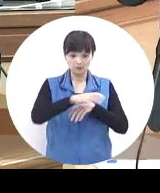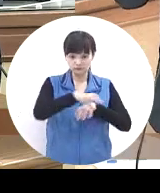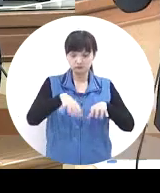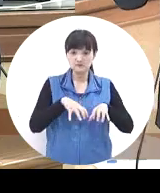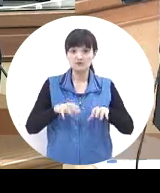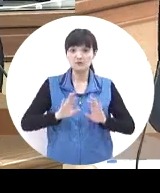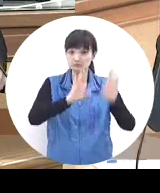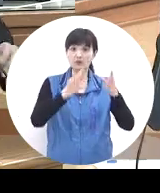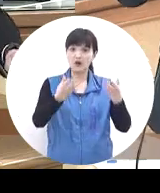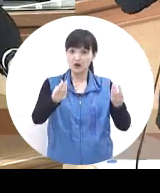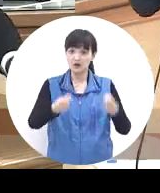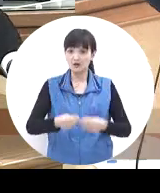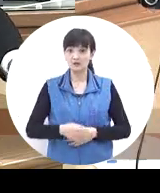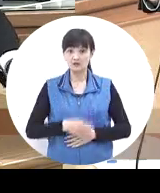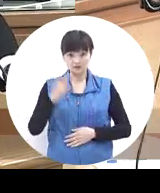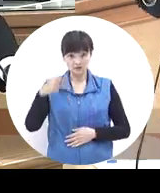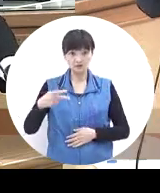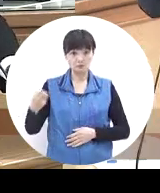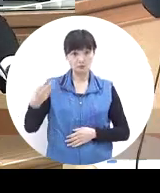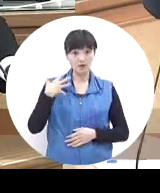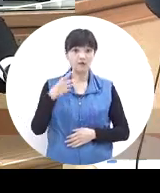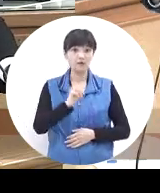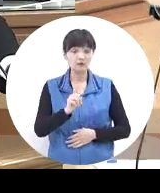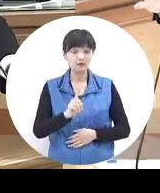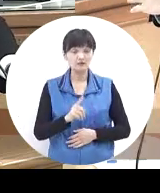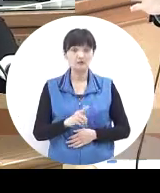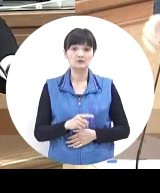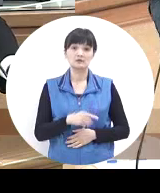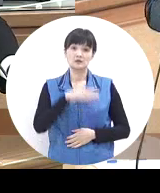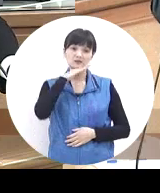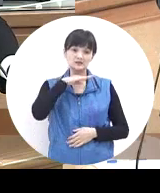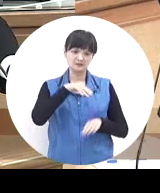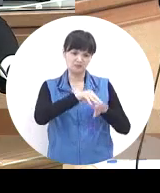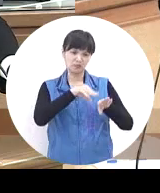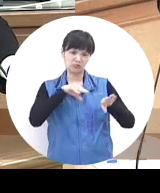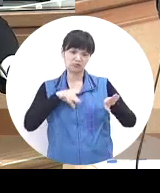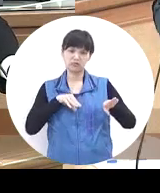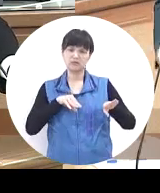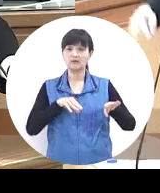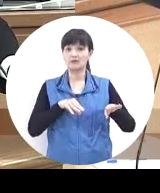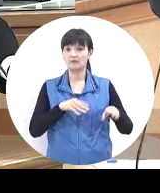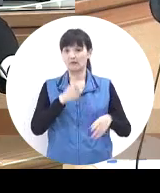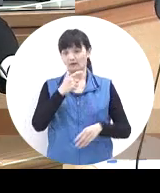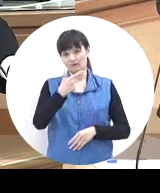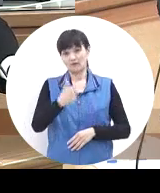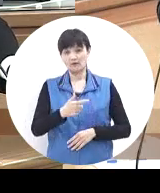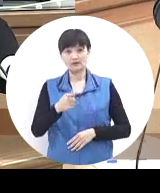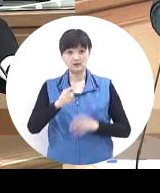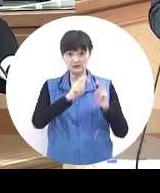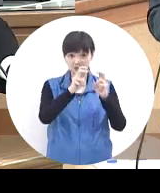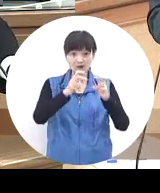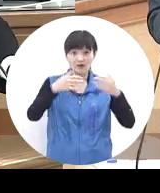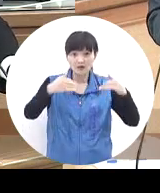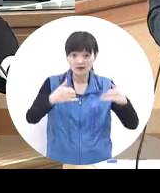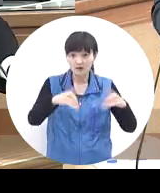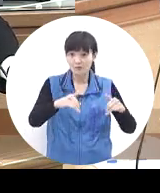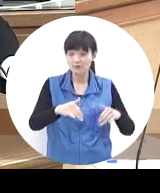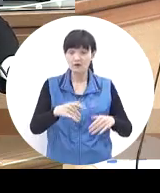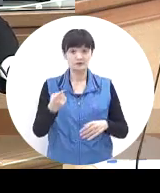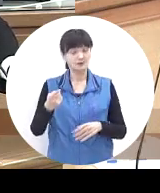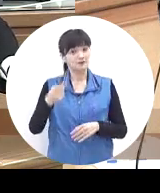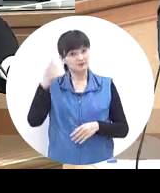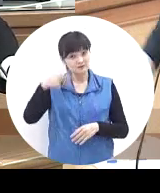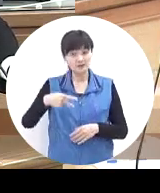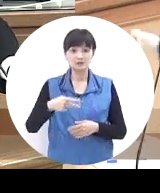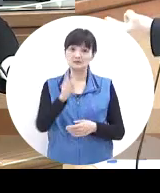且最重要，大家遇到我都跟我讲什么？汐止已经够塞了，捷运没有进来，你还一直把这些闲乐设施塞进来，水